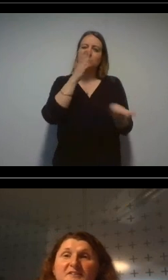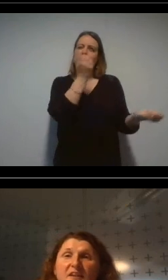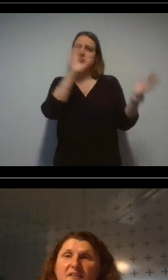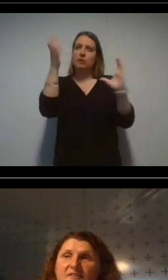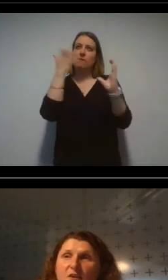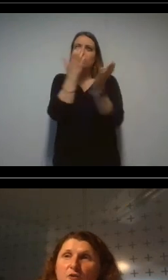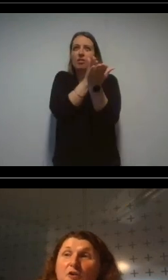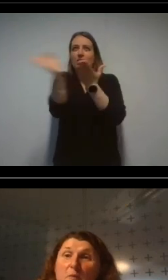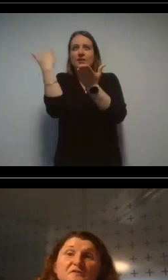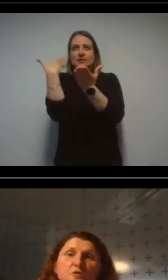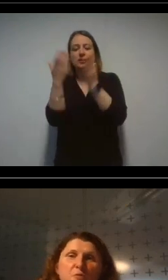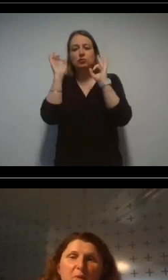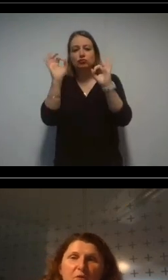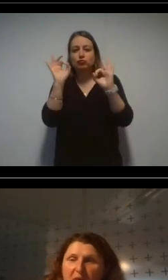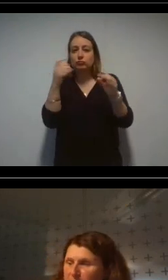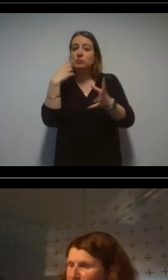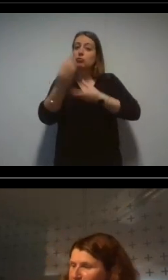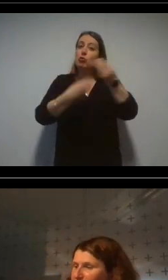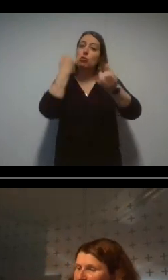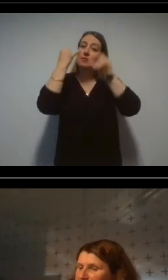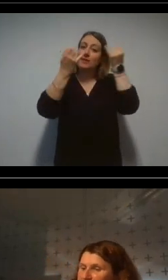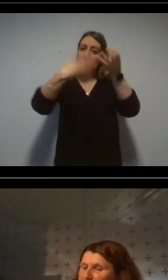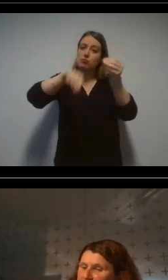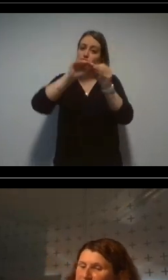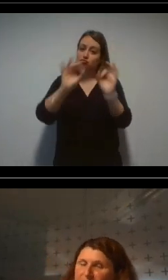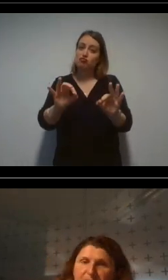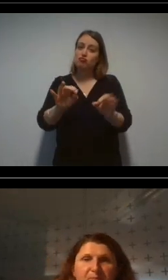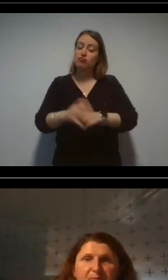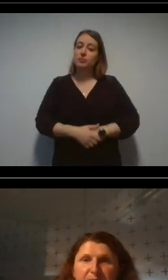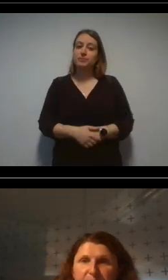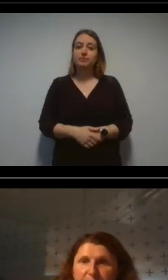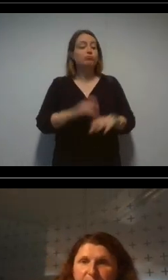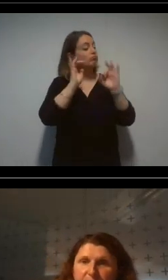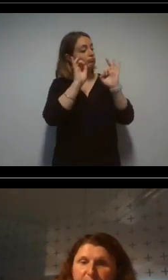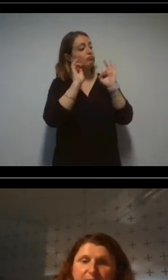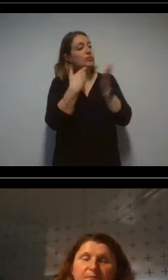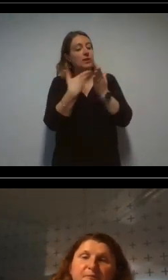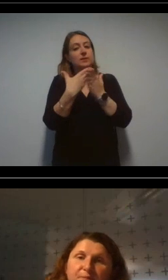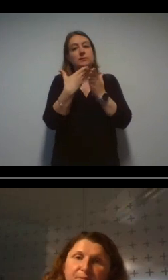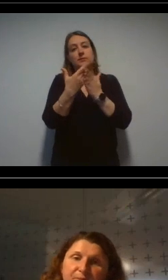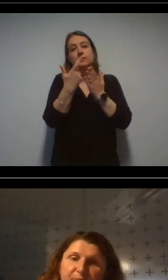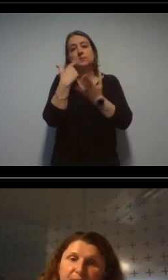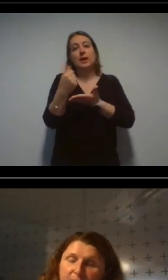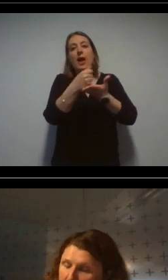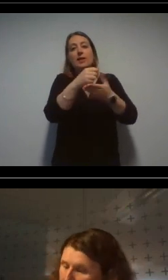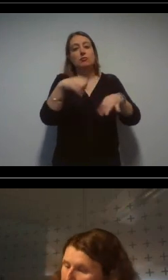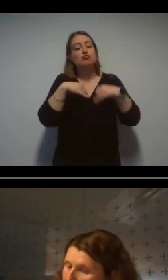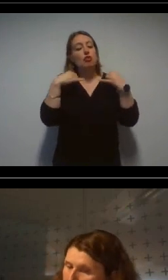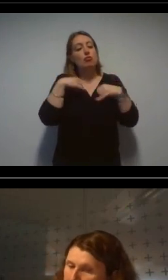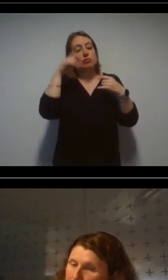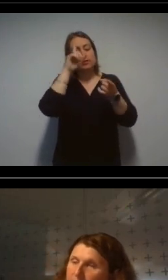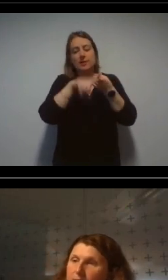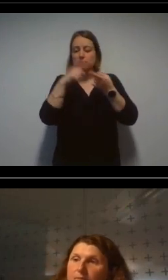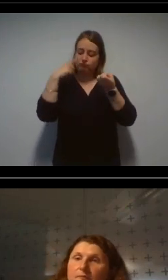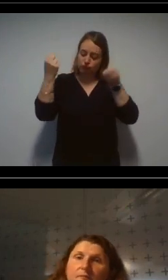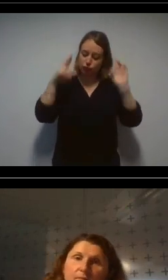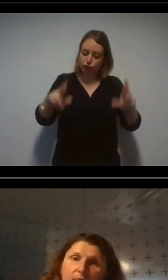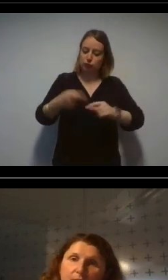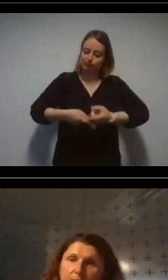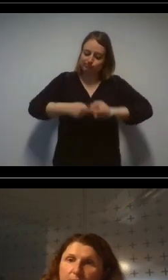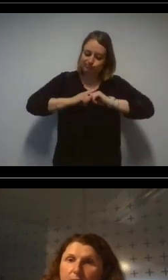ou en tout cas, ça leur donne des pistes supplémentaires. Exactement, ça peut aider les jeunes à se conforter dans l'idée et ça peut aussi grandement aider